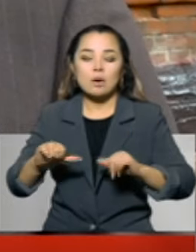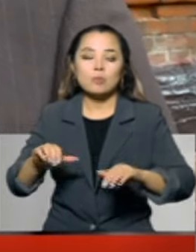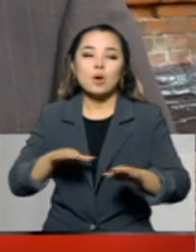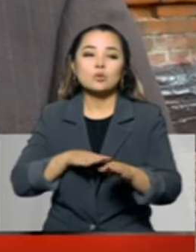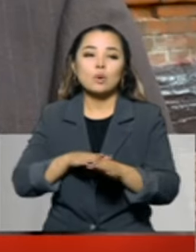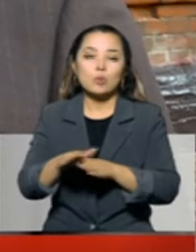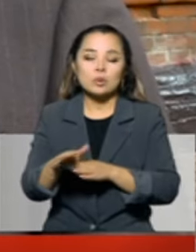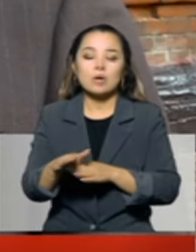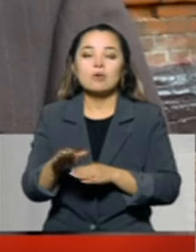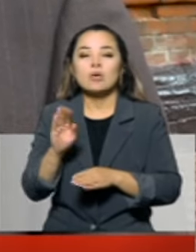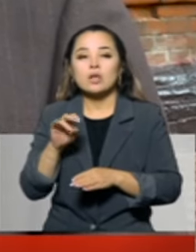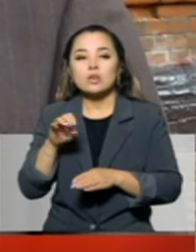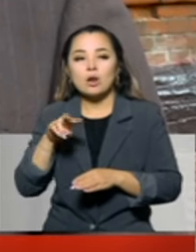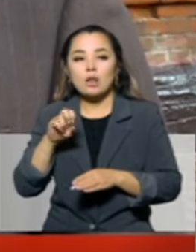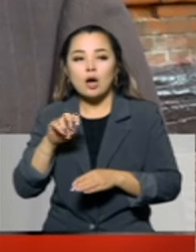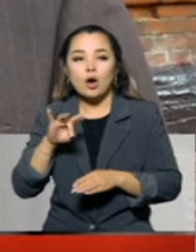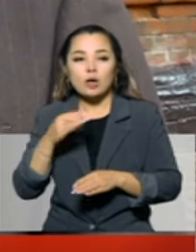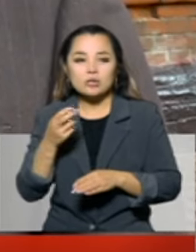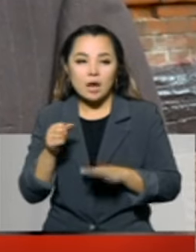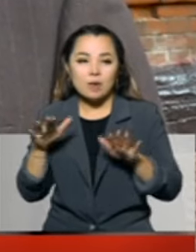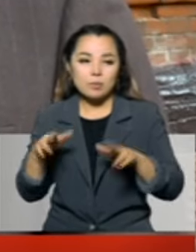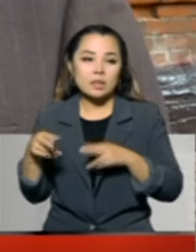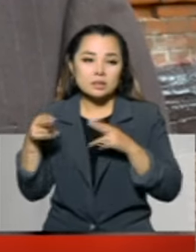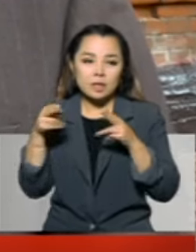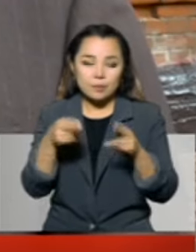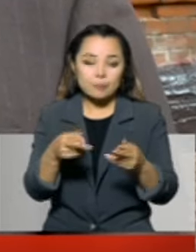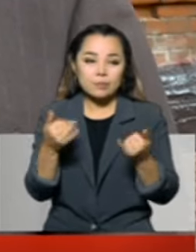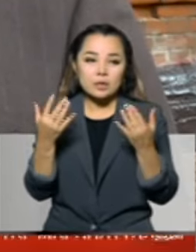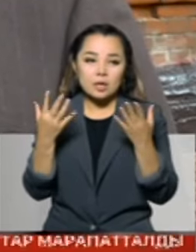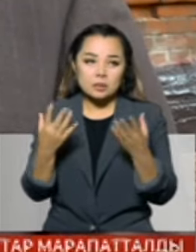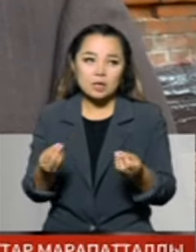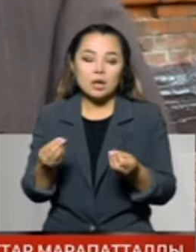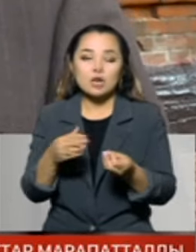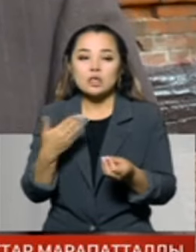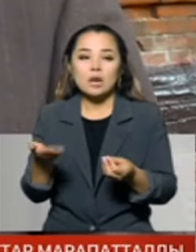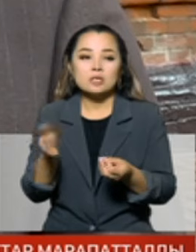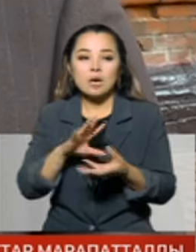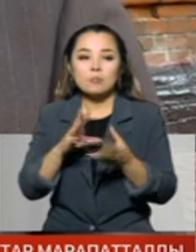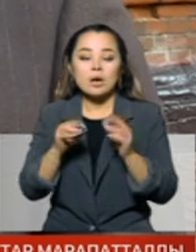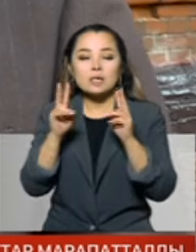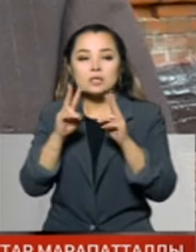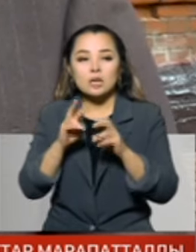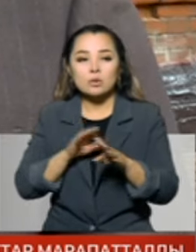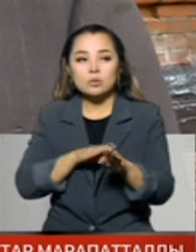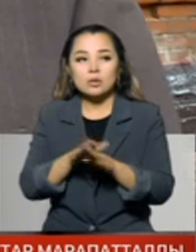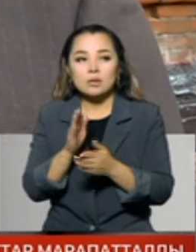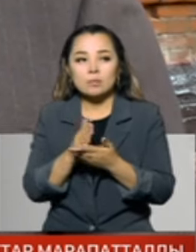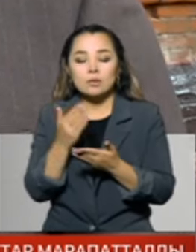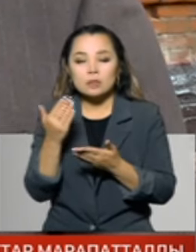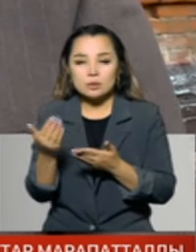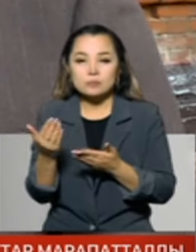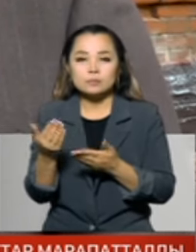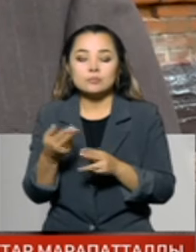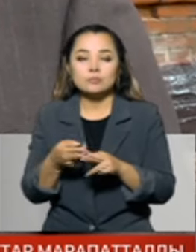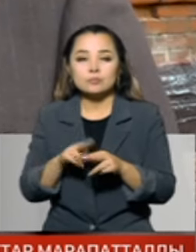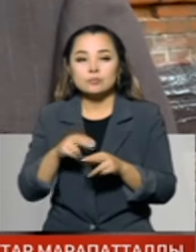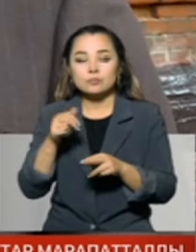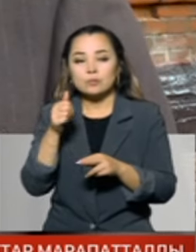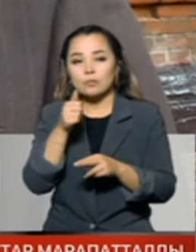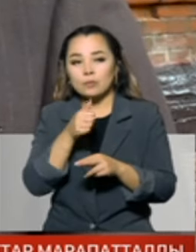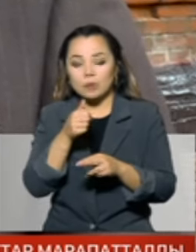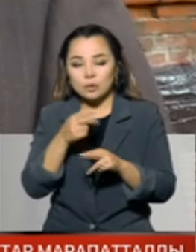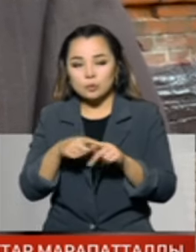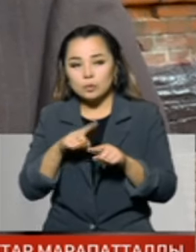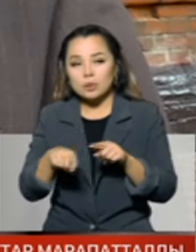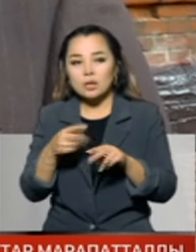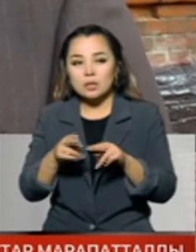толығыменен Веселая Роща ауылына кетті. Қазіргі таңда жан-жақты тексеріліп жатыр. Бұйырса, бір-екі күнде